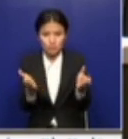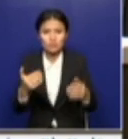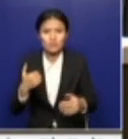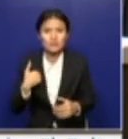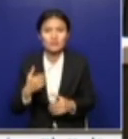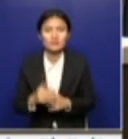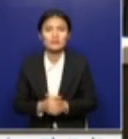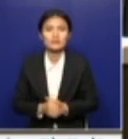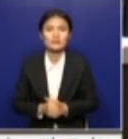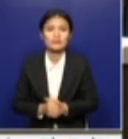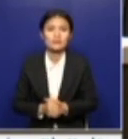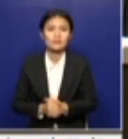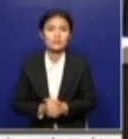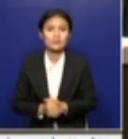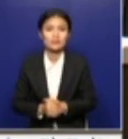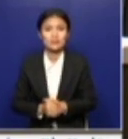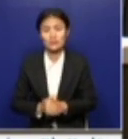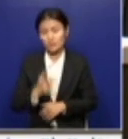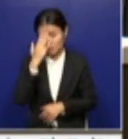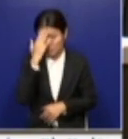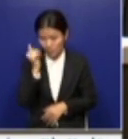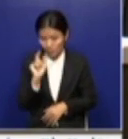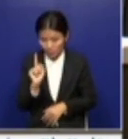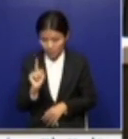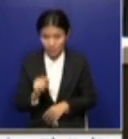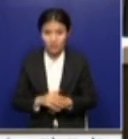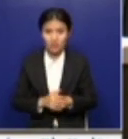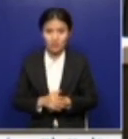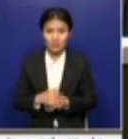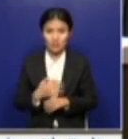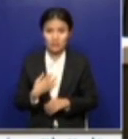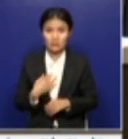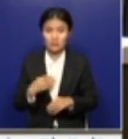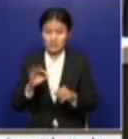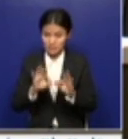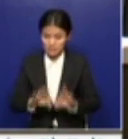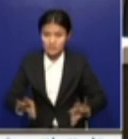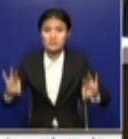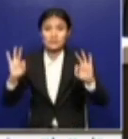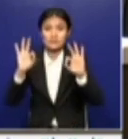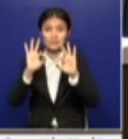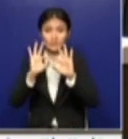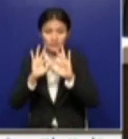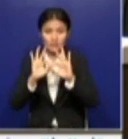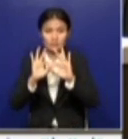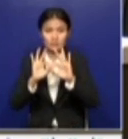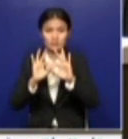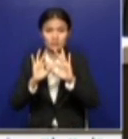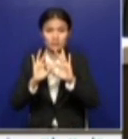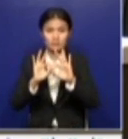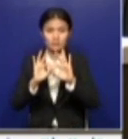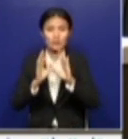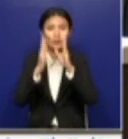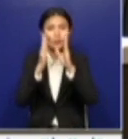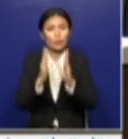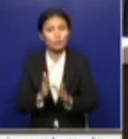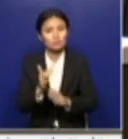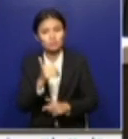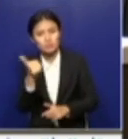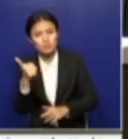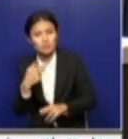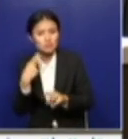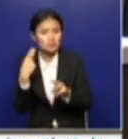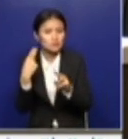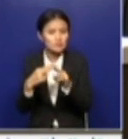เสียงเนี่ยเพื่อเปิดช่องว่าเอาบรรเทาผู้ที่สมควรเป็นนายกทำตีที่ไม่ใช่อยู่ในบัญชีรายชื่อของพรรคการเมืองก็ได้